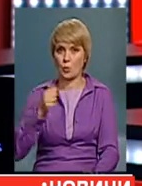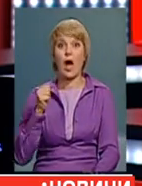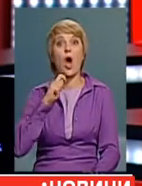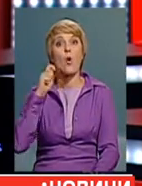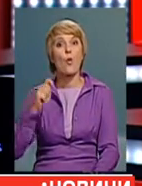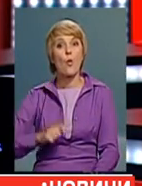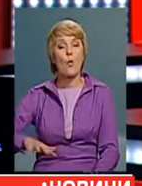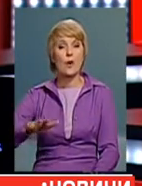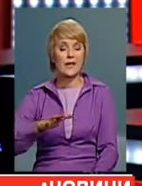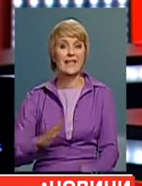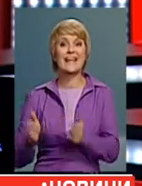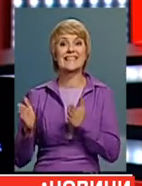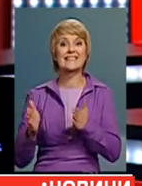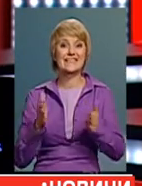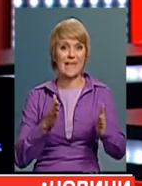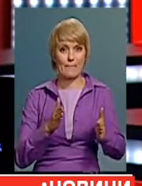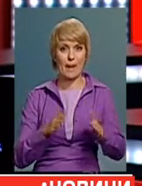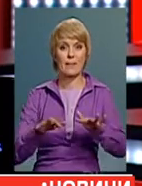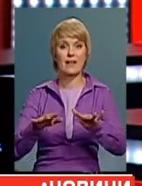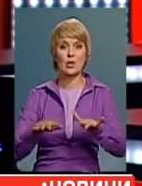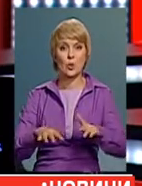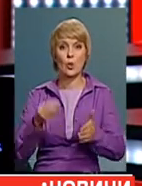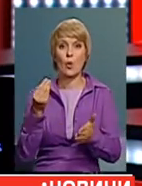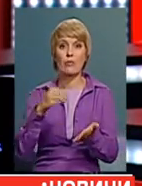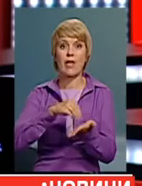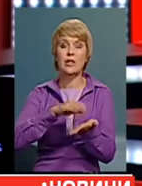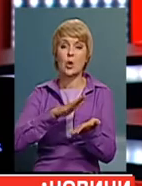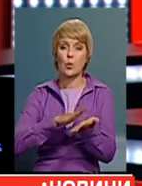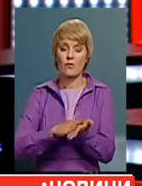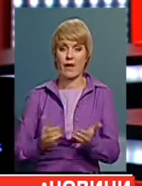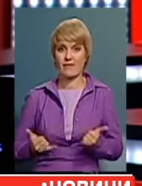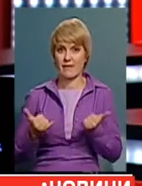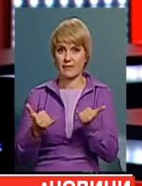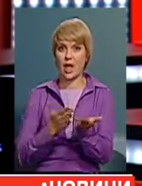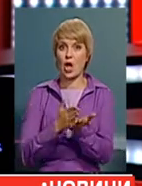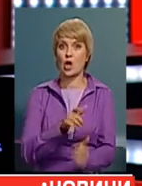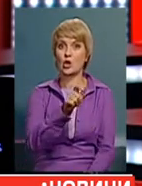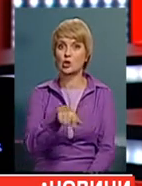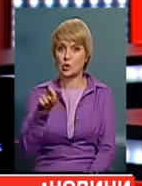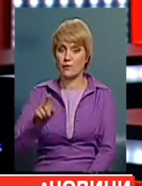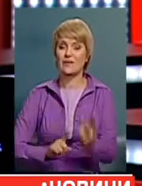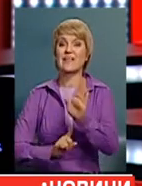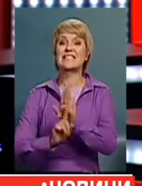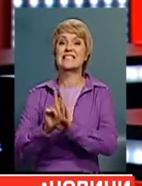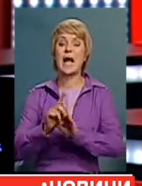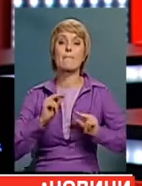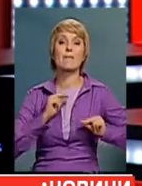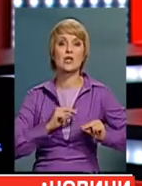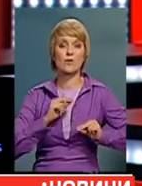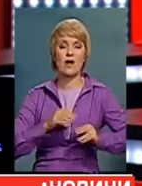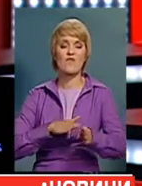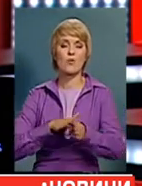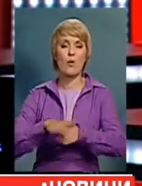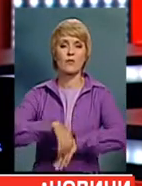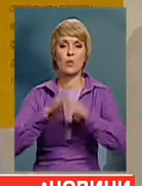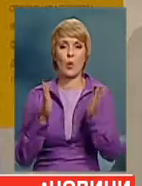Ну, а в Україні система електронного декларування для чиновників знову запрацювала. Тепер уже у повному обсязі. Подати звіт про свої доходи